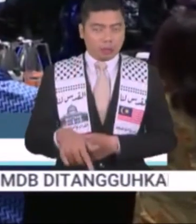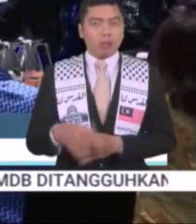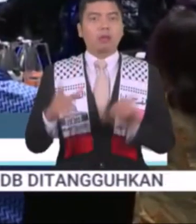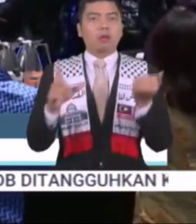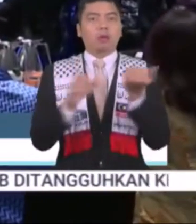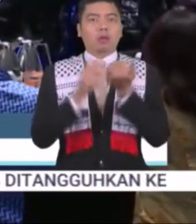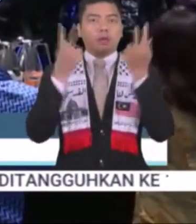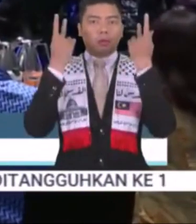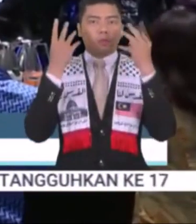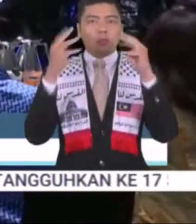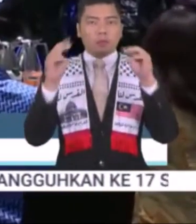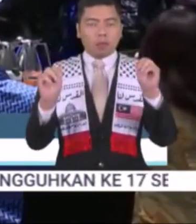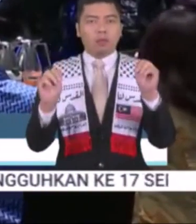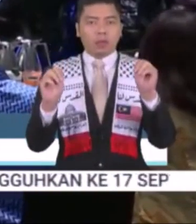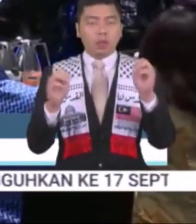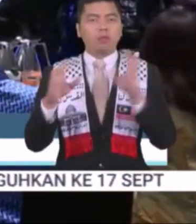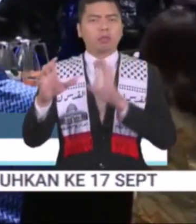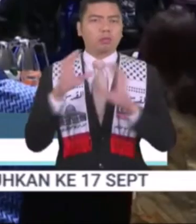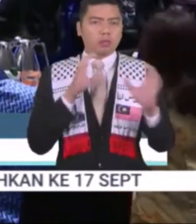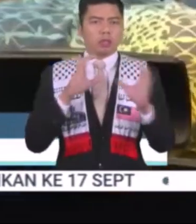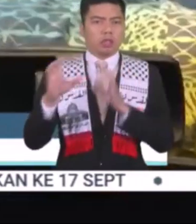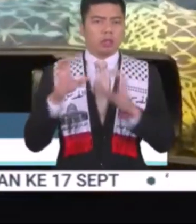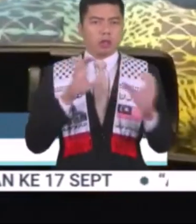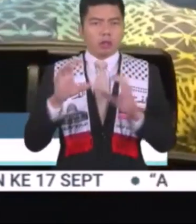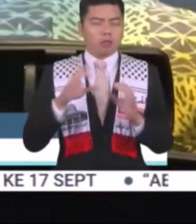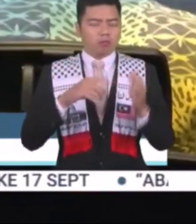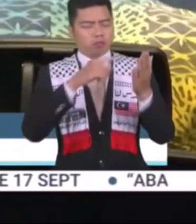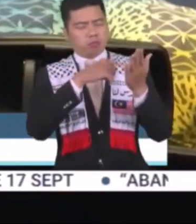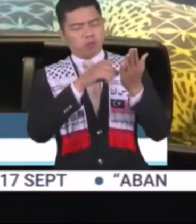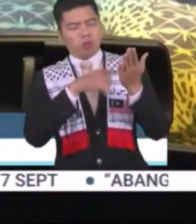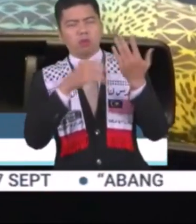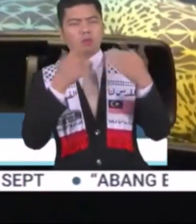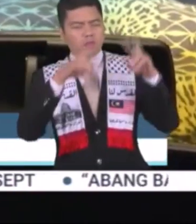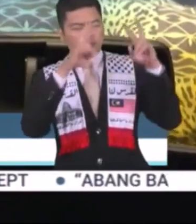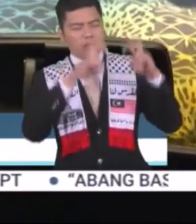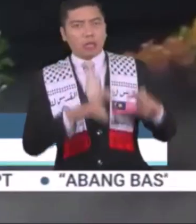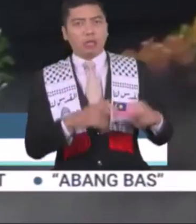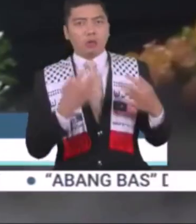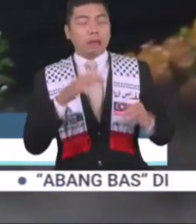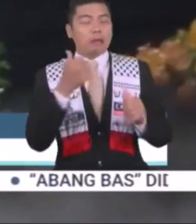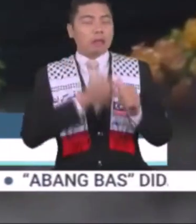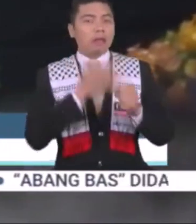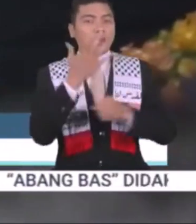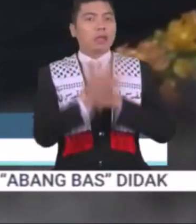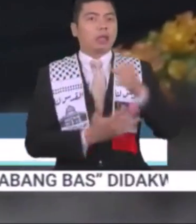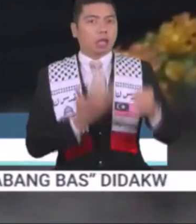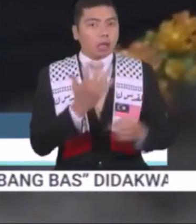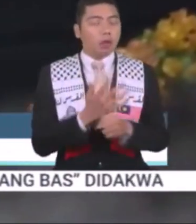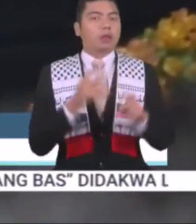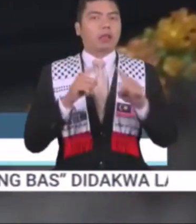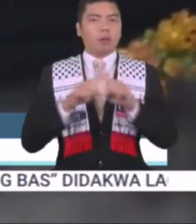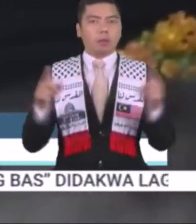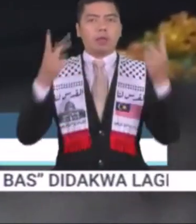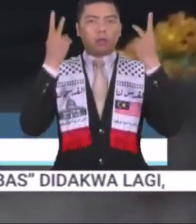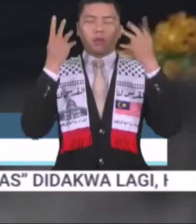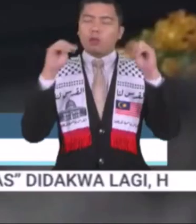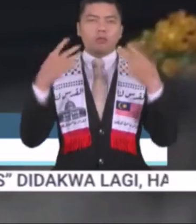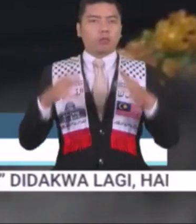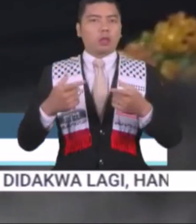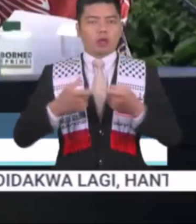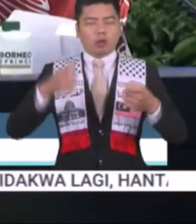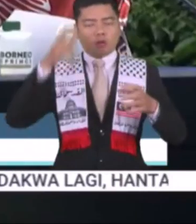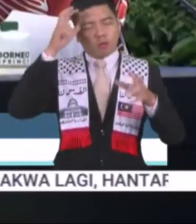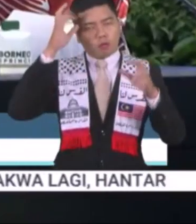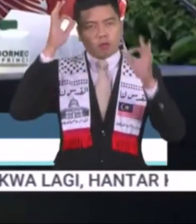Perdana Menteri Dato' Sri Fadilah Yusof berkata, walaupun kadar itu disemak setiap 5 tahun, namun Perdana Menteri memutuskan